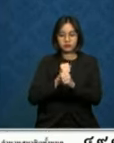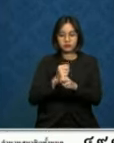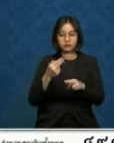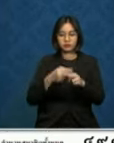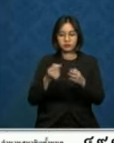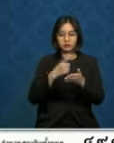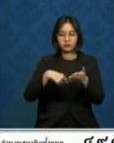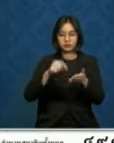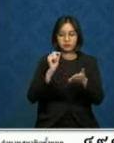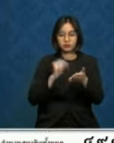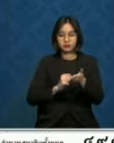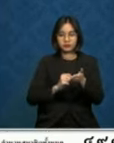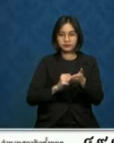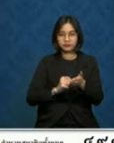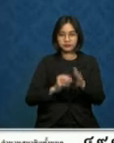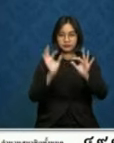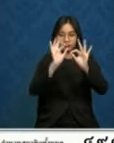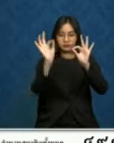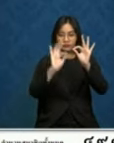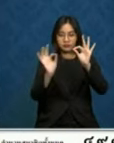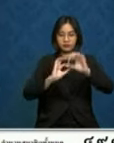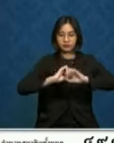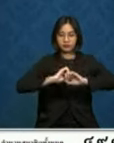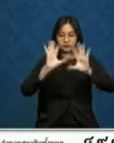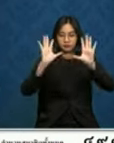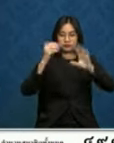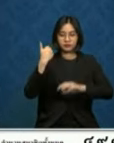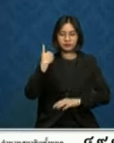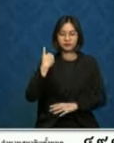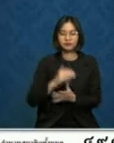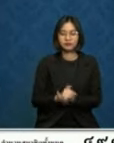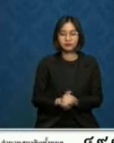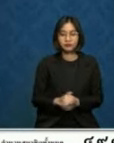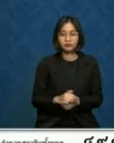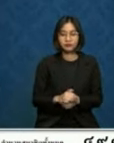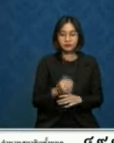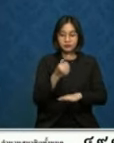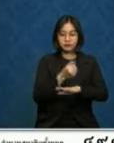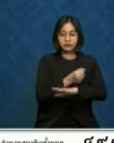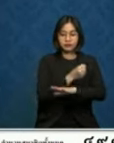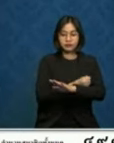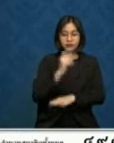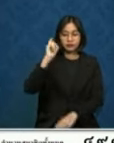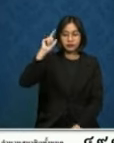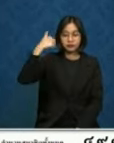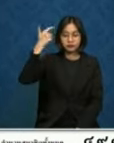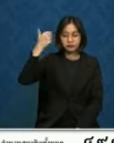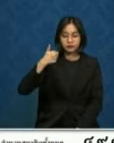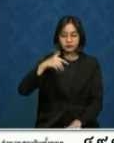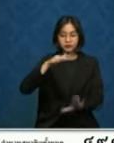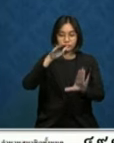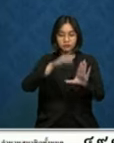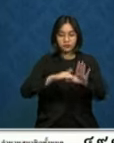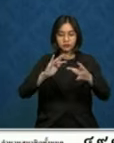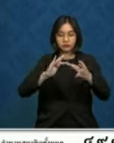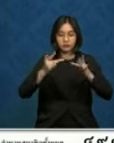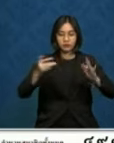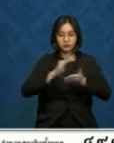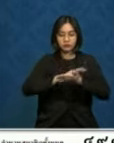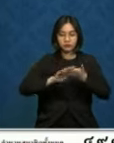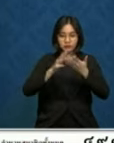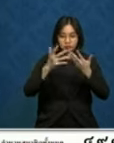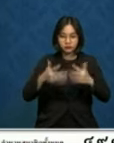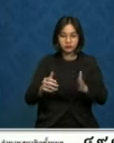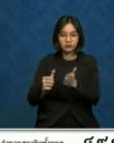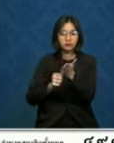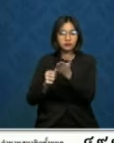วยตัวท่านเองนะครับระบุชัดเจนครับเมื่อแรงงานต่างด้าวเนี่ยลงทะเบียนออนไลน์เรียบร้อยแล้วสิ่งที่ส